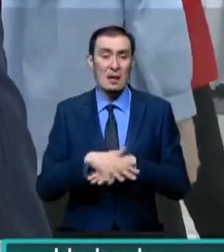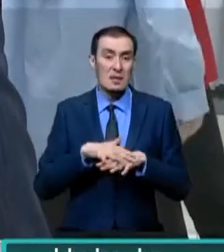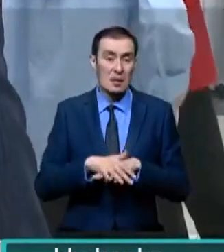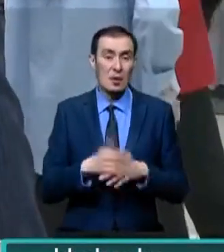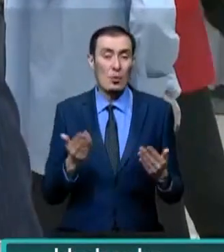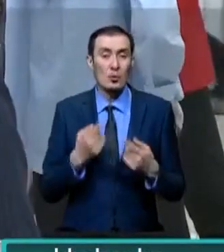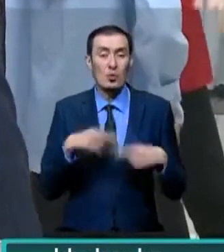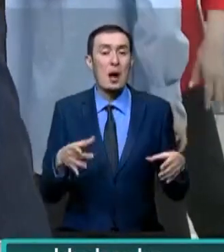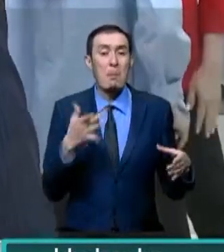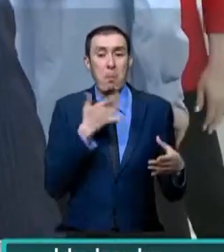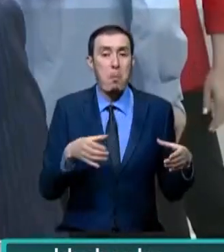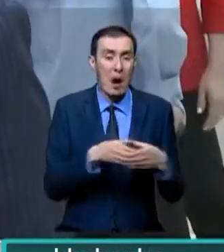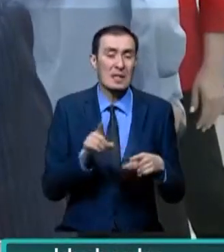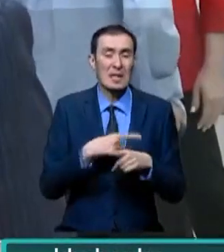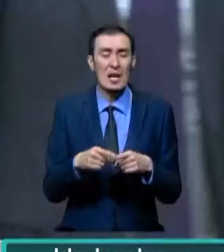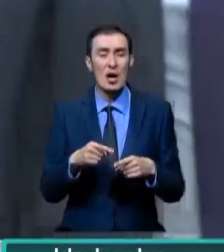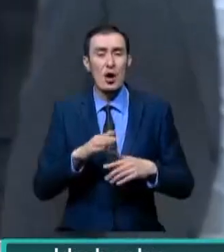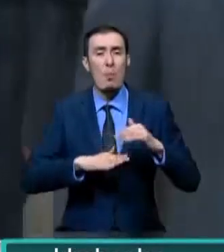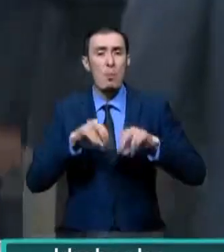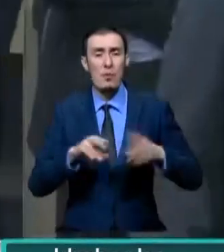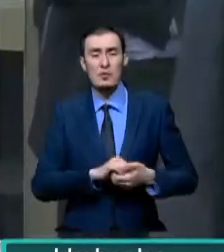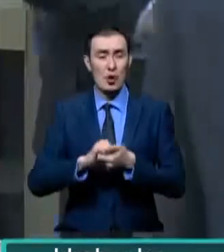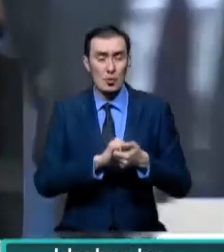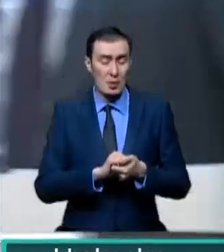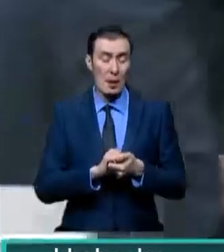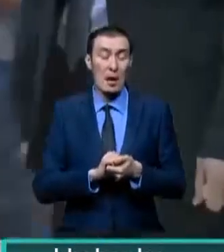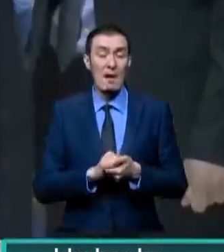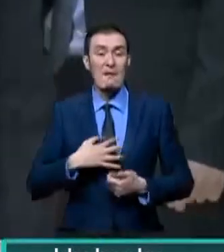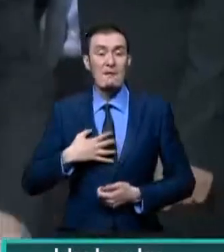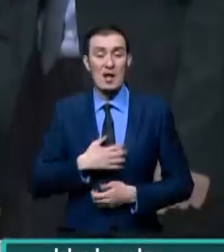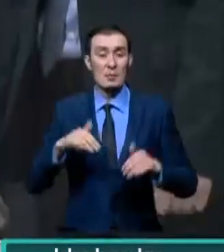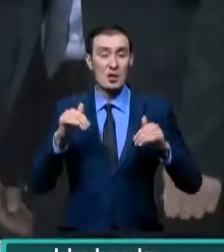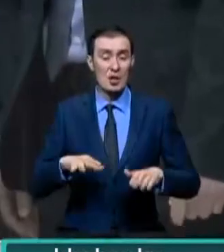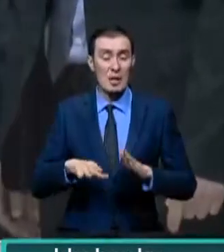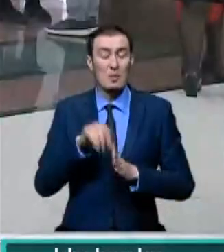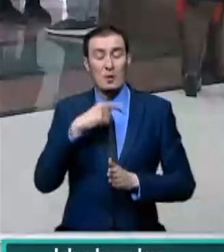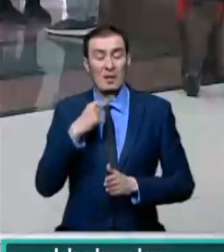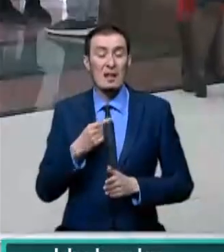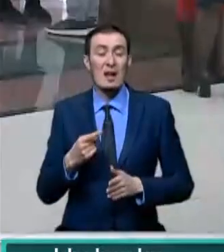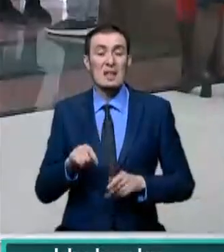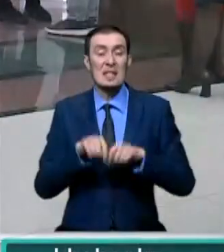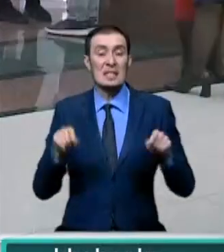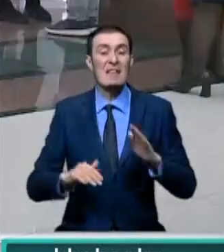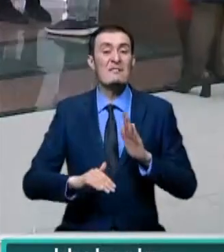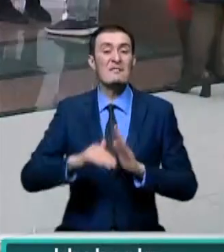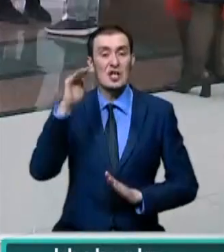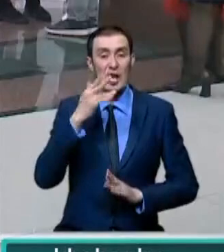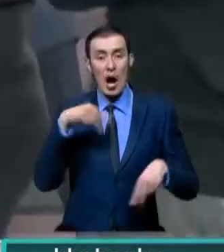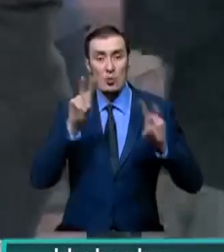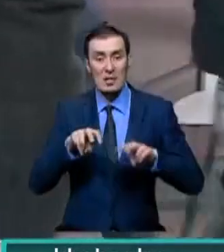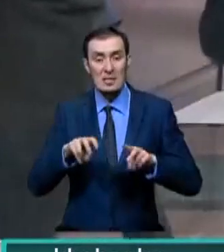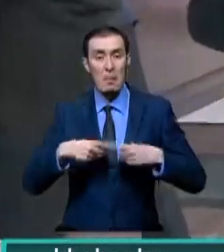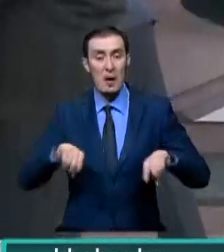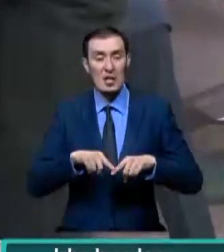равно какая-то другая партия, или какие-то профсоюзы. Архиважным решением президента, отмечают депутаты, станет создание высшей аудиторской палаты.